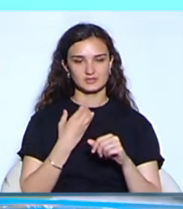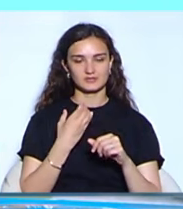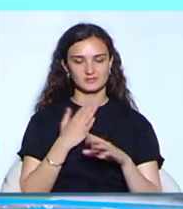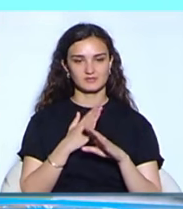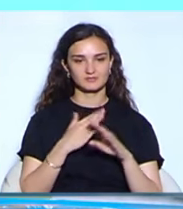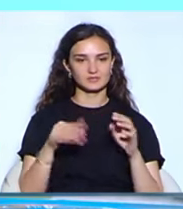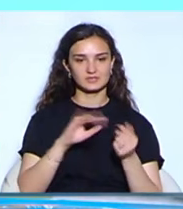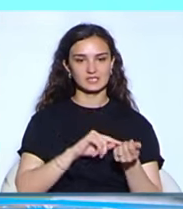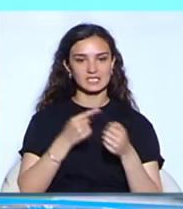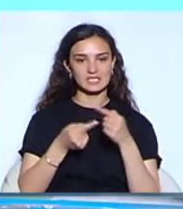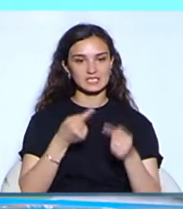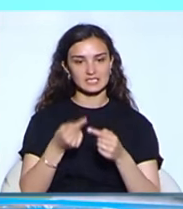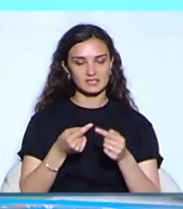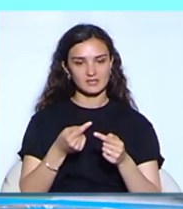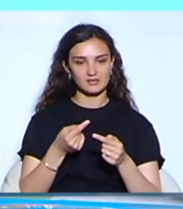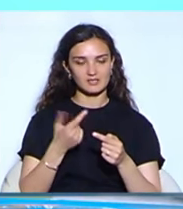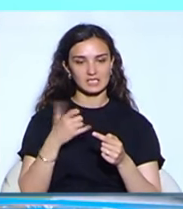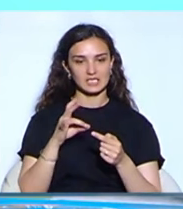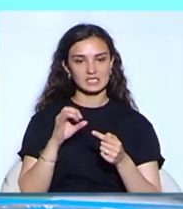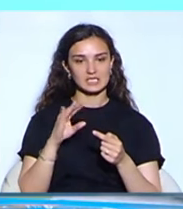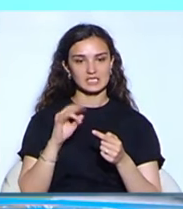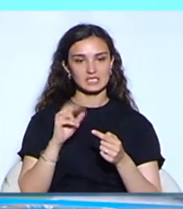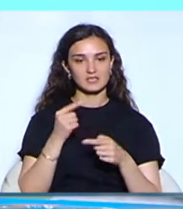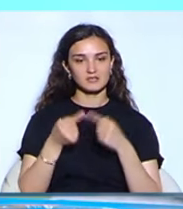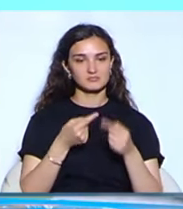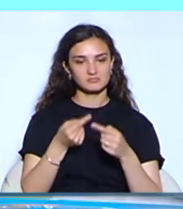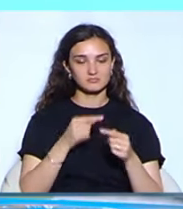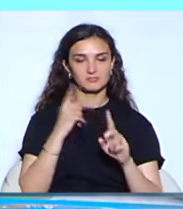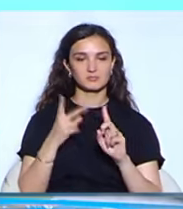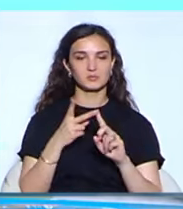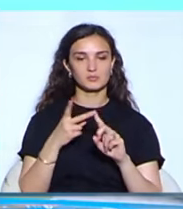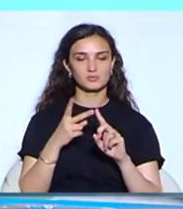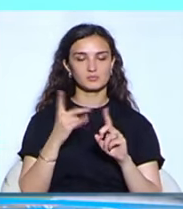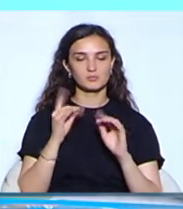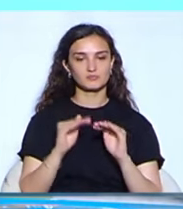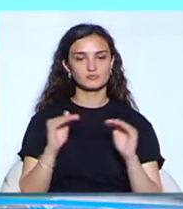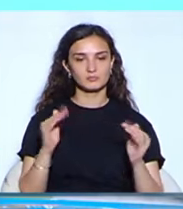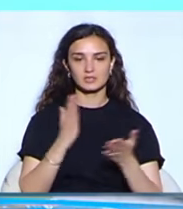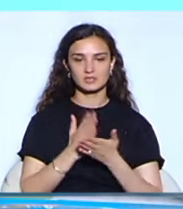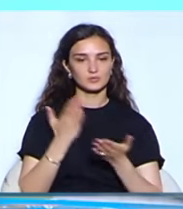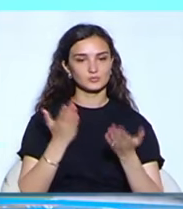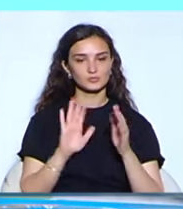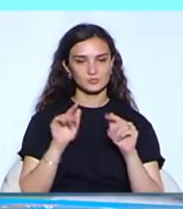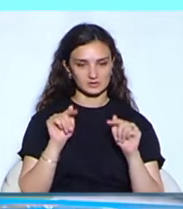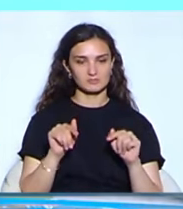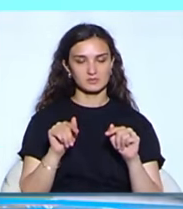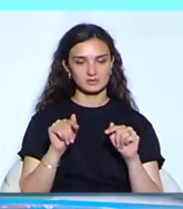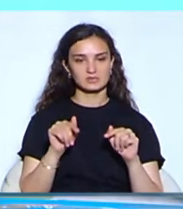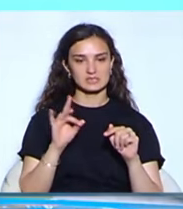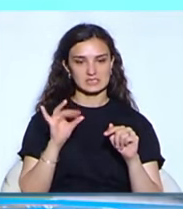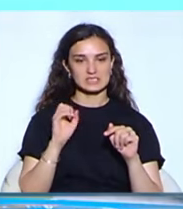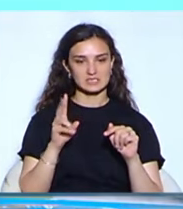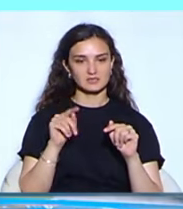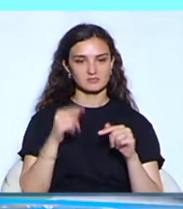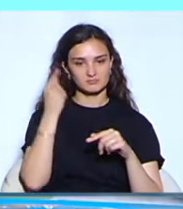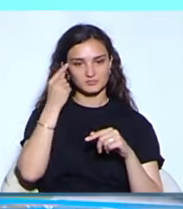დამოკიდებულებაც. ერთი მხრივ გენეტიკა, გენეტიკური დატვირთვა და მეორე მხრივ ბავშვები არიან თუ არა ამ მხრივ განსაკუთრებული რისკის